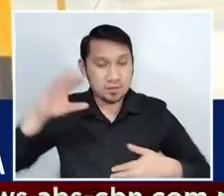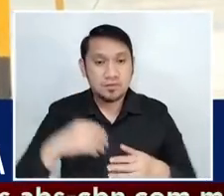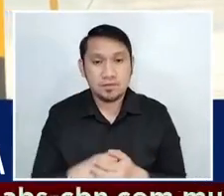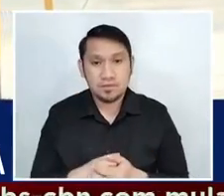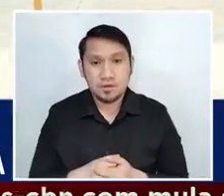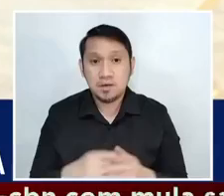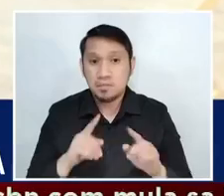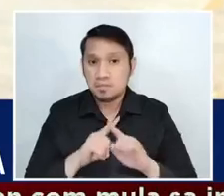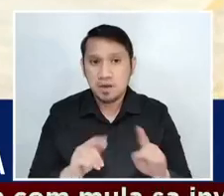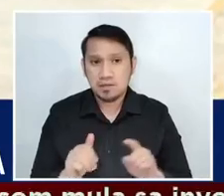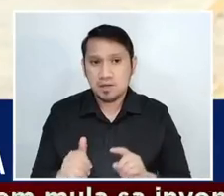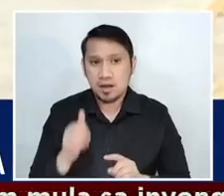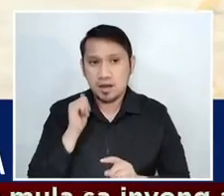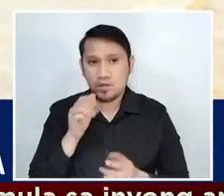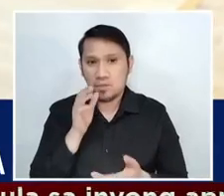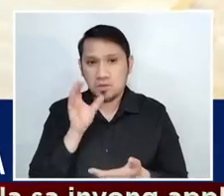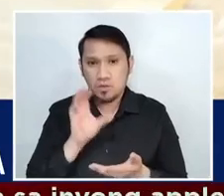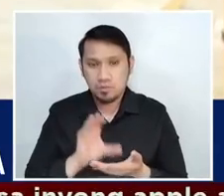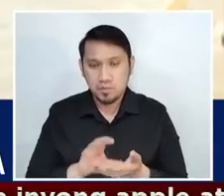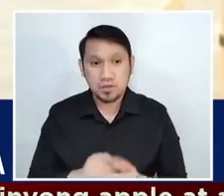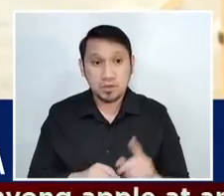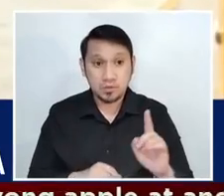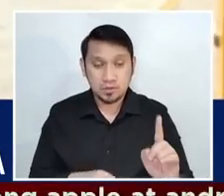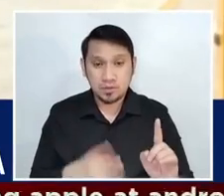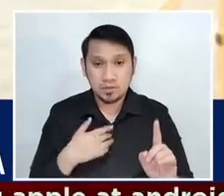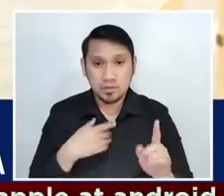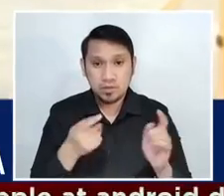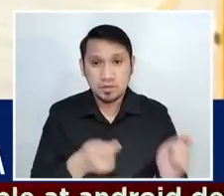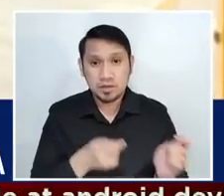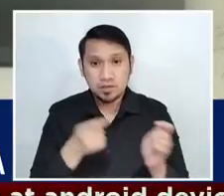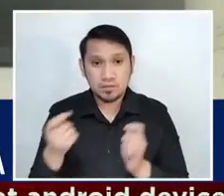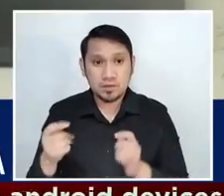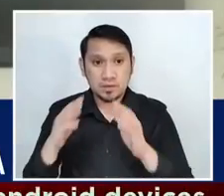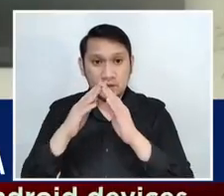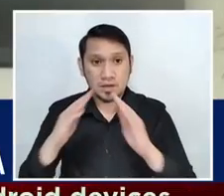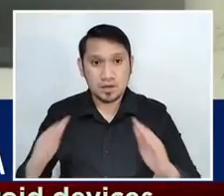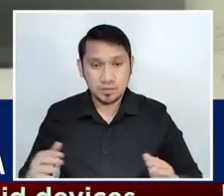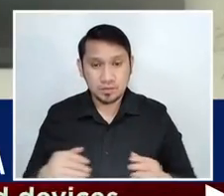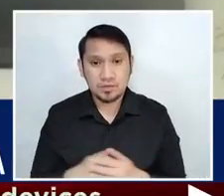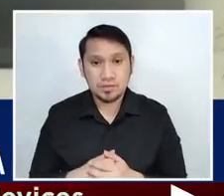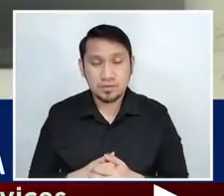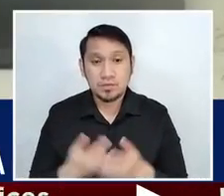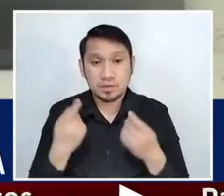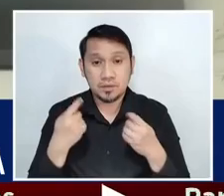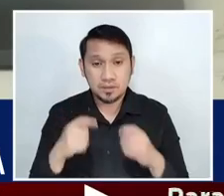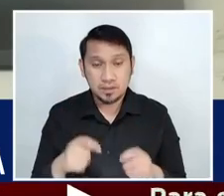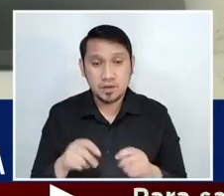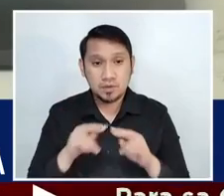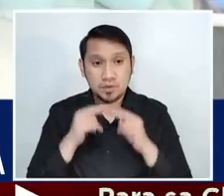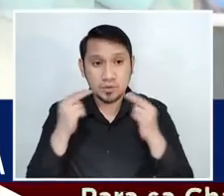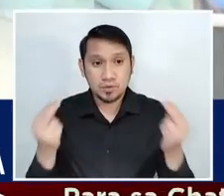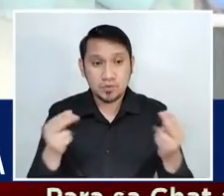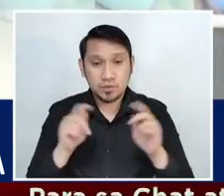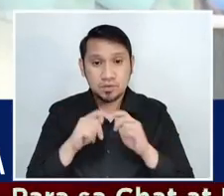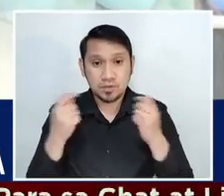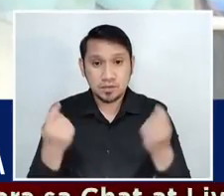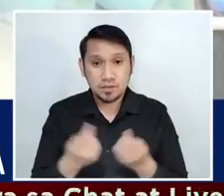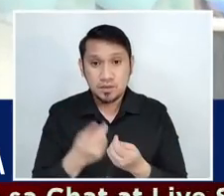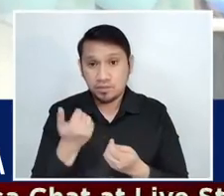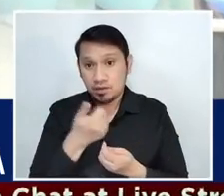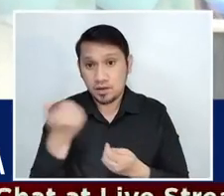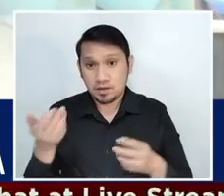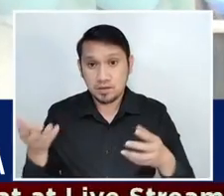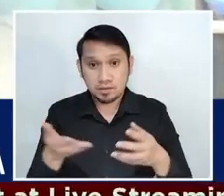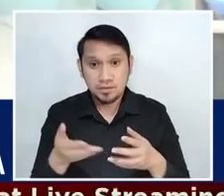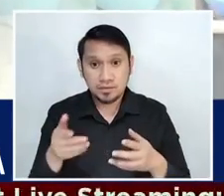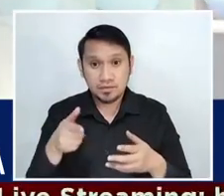Pero tumanggi magkomento ang isa habang ang isa ay lumipat na umano ng tirahan. Sinubukan din ng news team na kunan ng pahayag ang iba pang kinasuang social